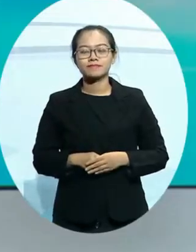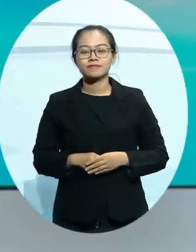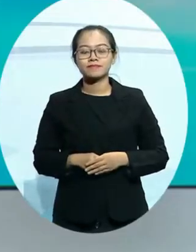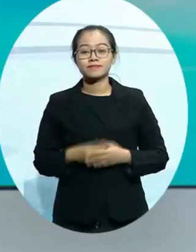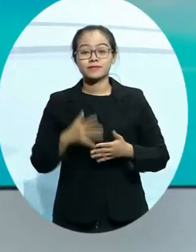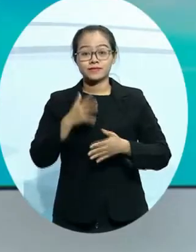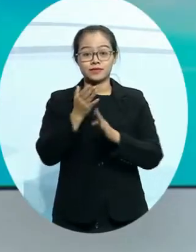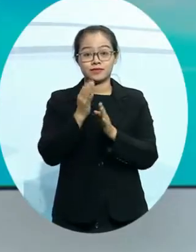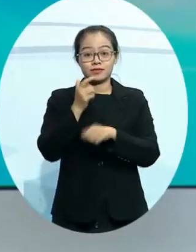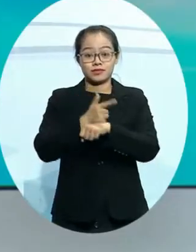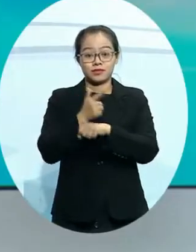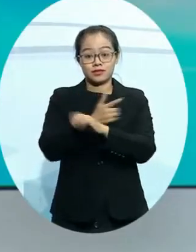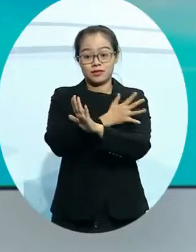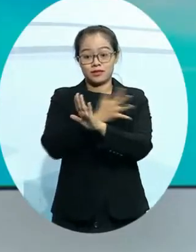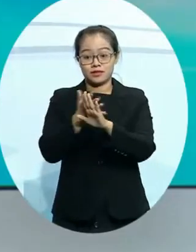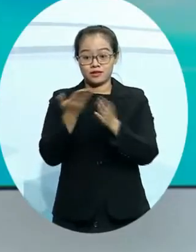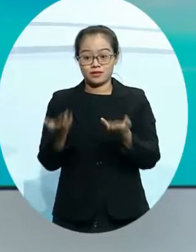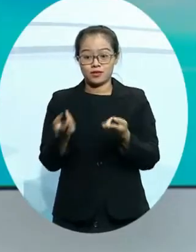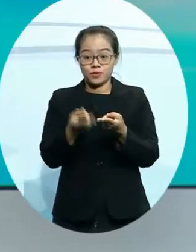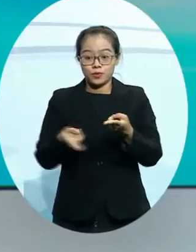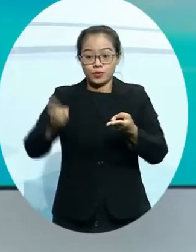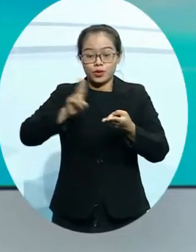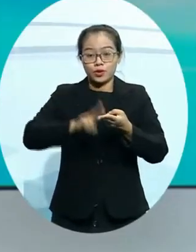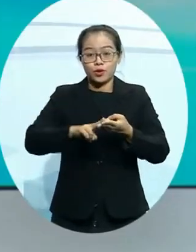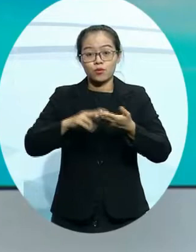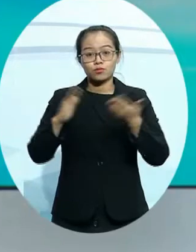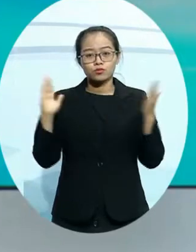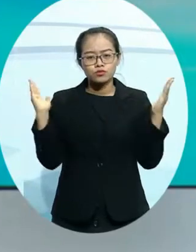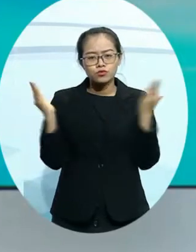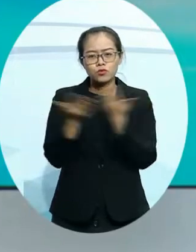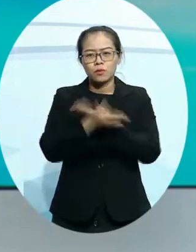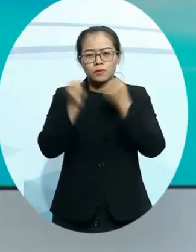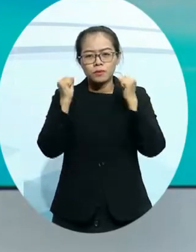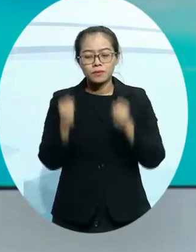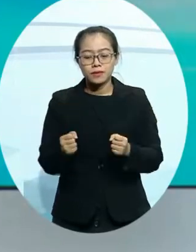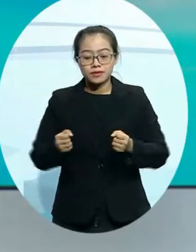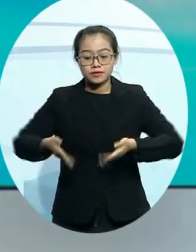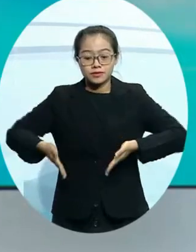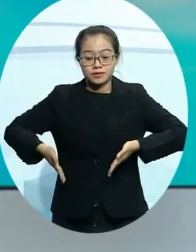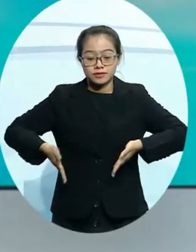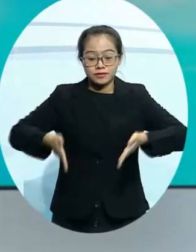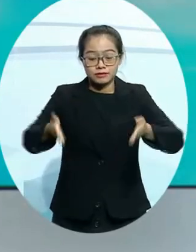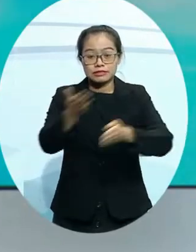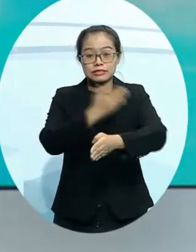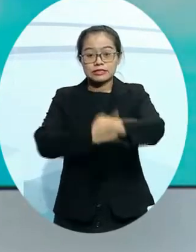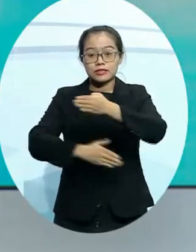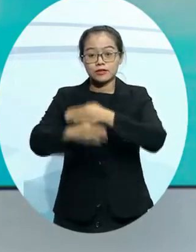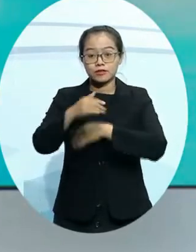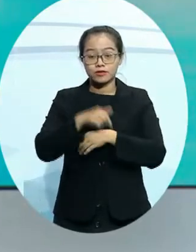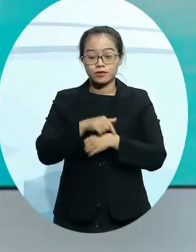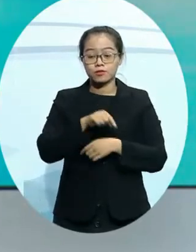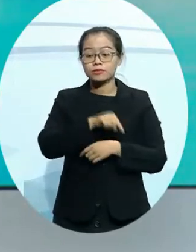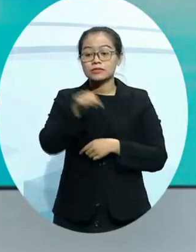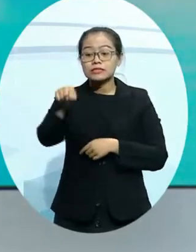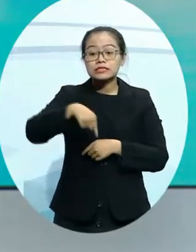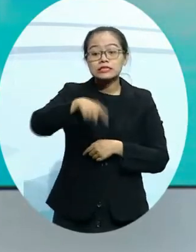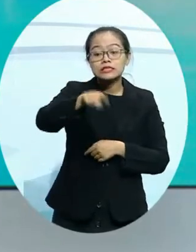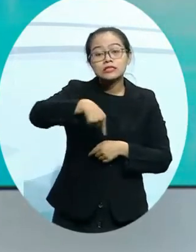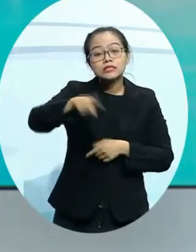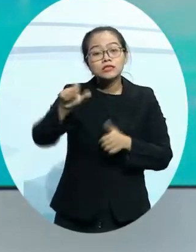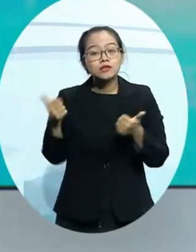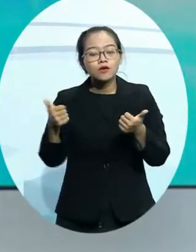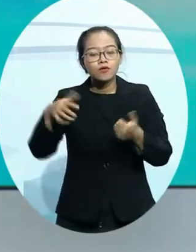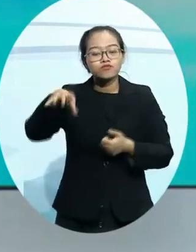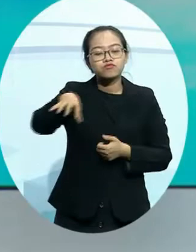Những năm gần đây, thành phố Quy Nhơn đã có sự thay đổi toàn diện, nổi bật là tuyến giao thông thuận tiện để kết nối đi các vùng, các miền, quy hoạch